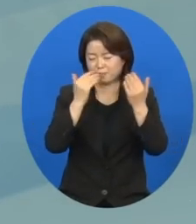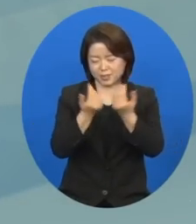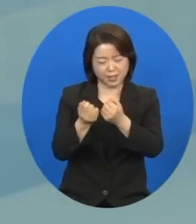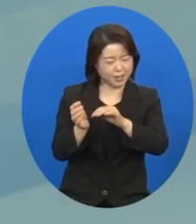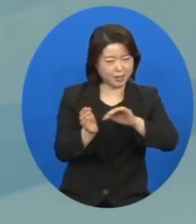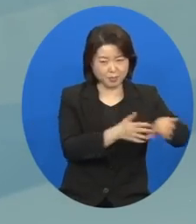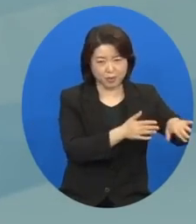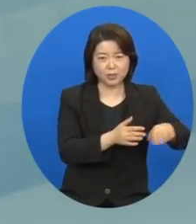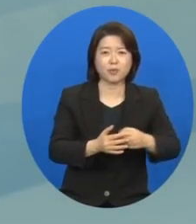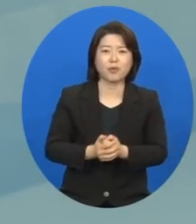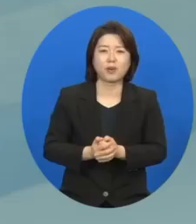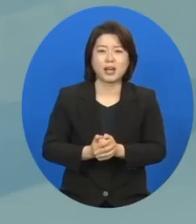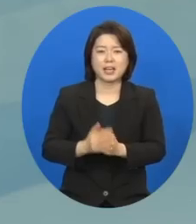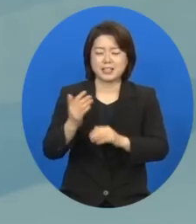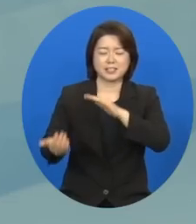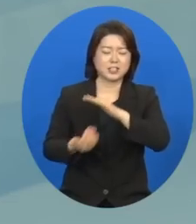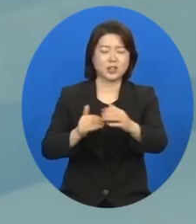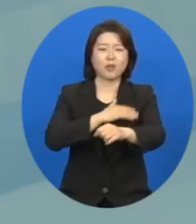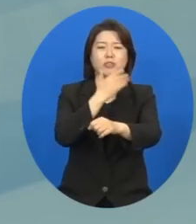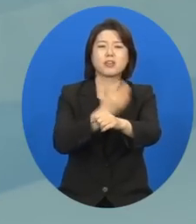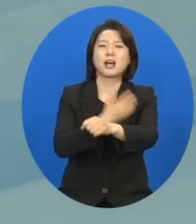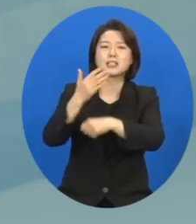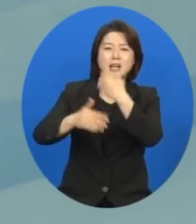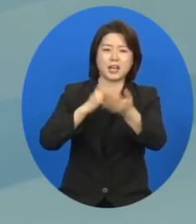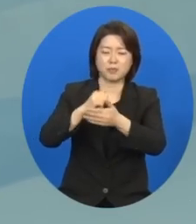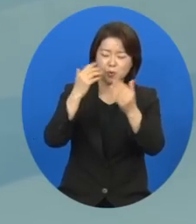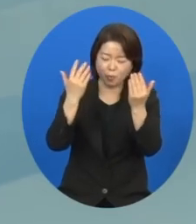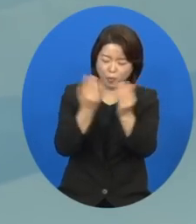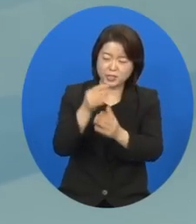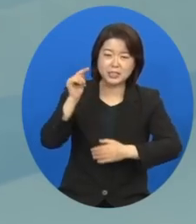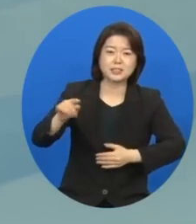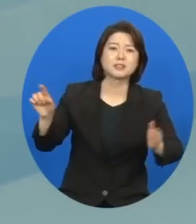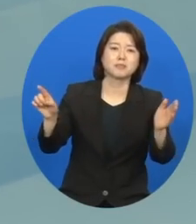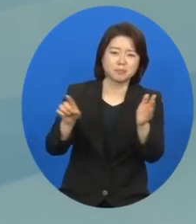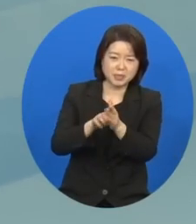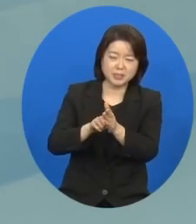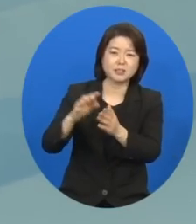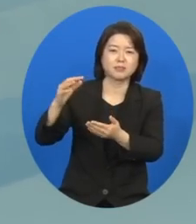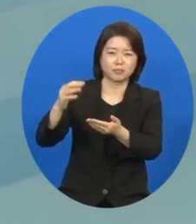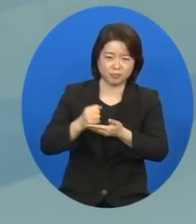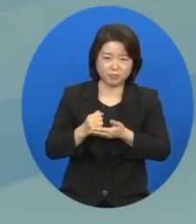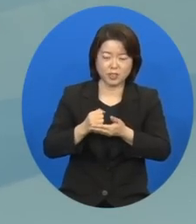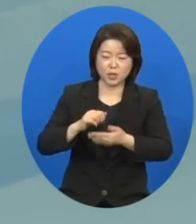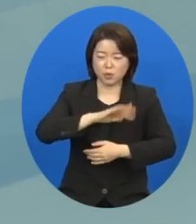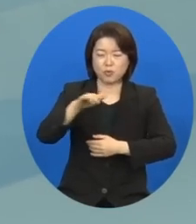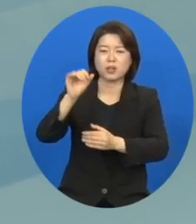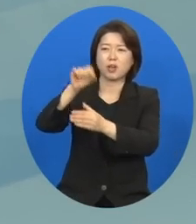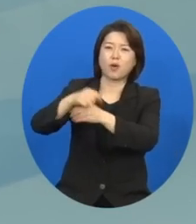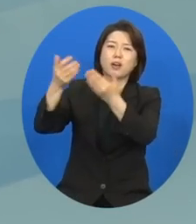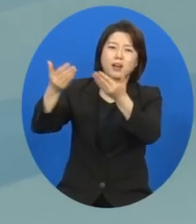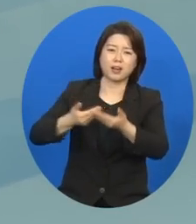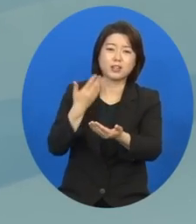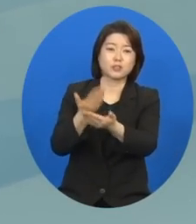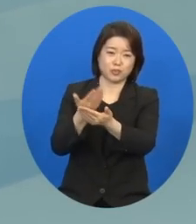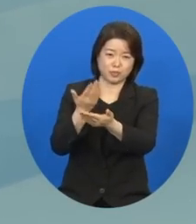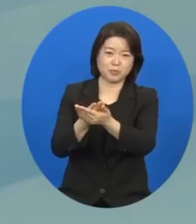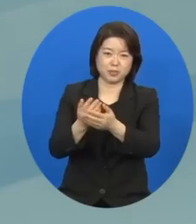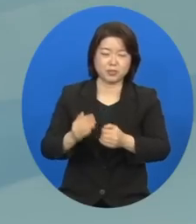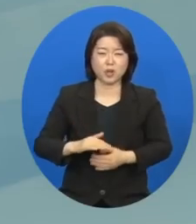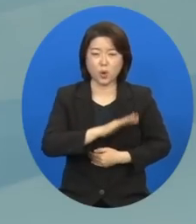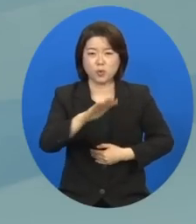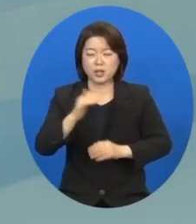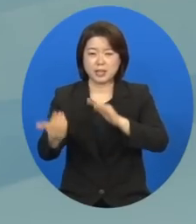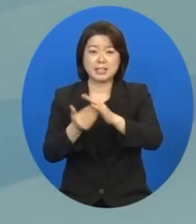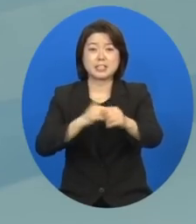내려놓습니다. 전능하신 하나님을 온전히 그 믿는 믿음을 우리에게 허락하여 주시옵소서. 우리가